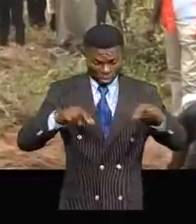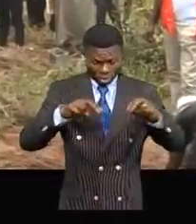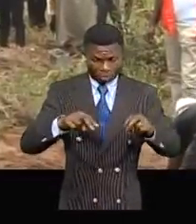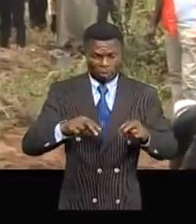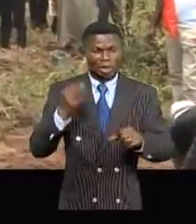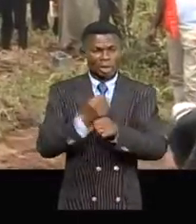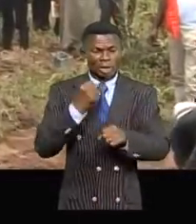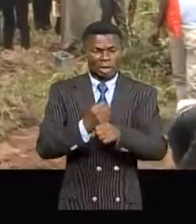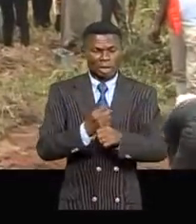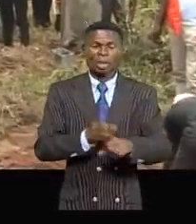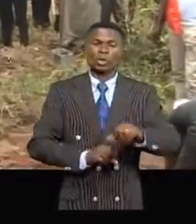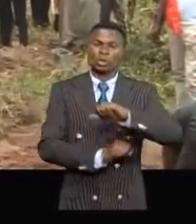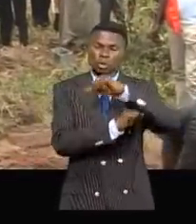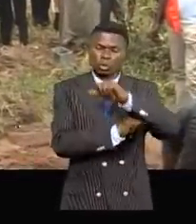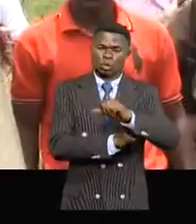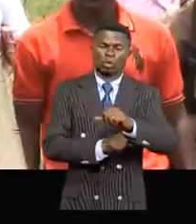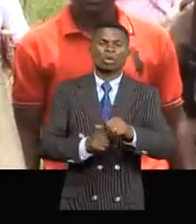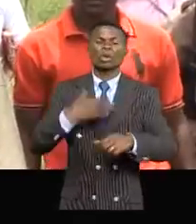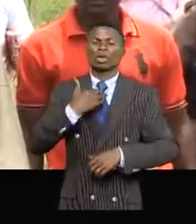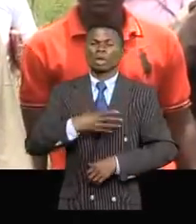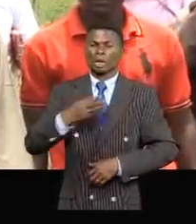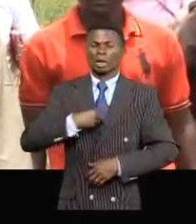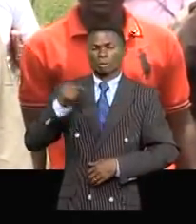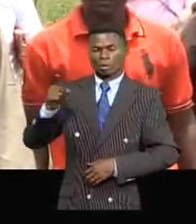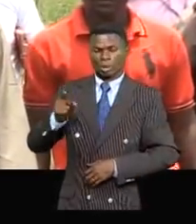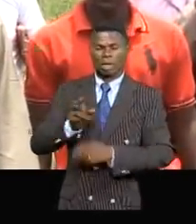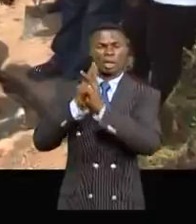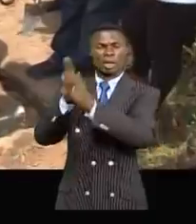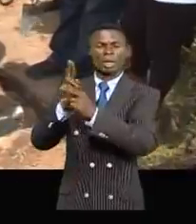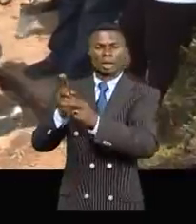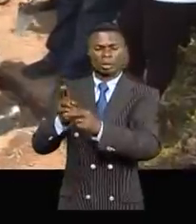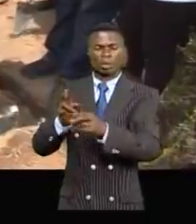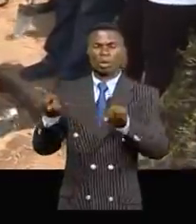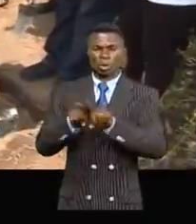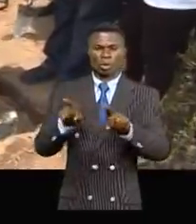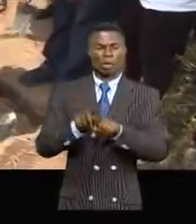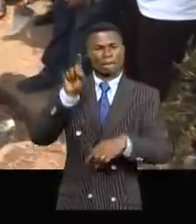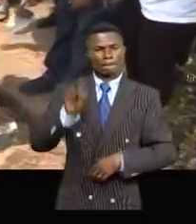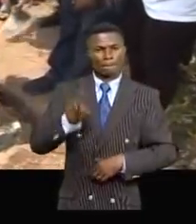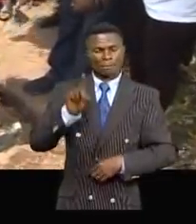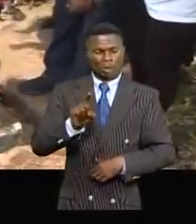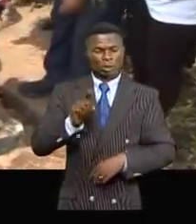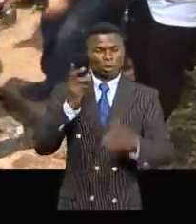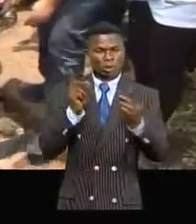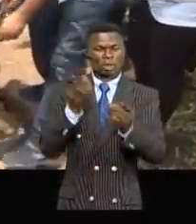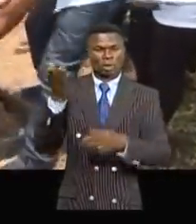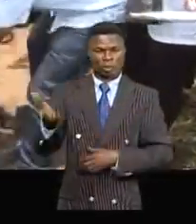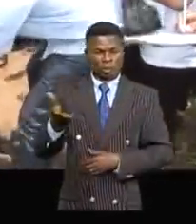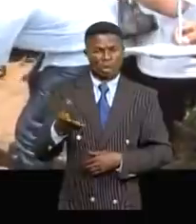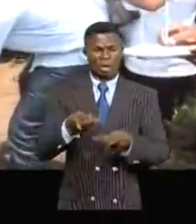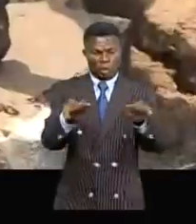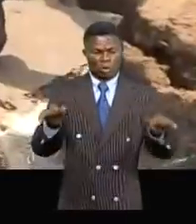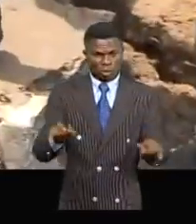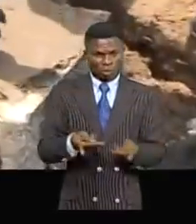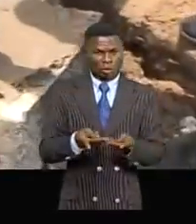des travaux appuyés par ce partenaire et faire l'état des lieux selon le besoin exprimé. Sur place,